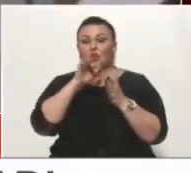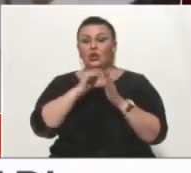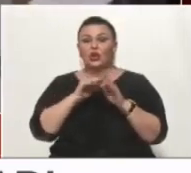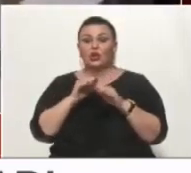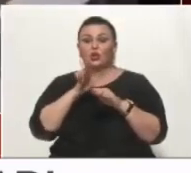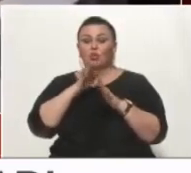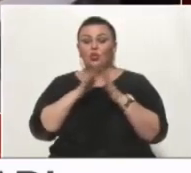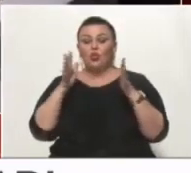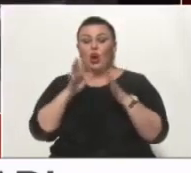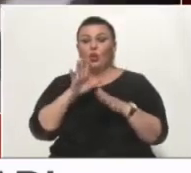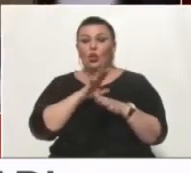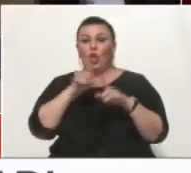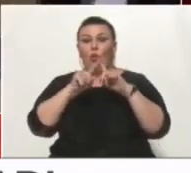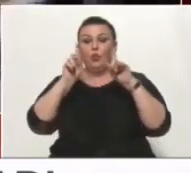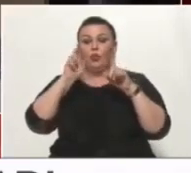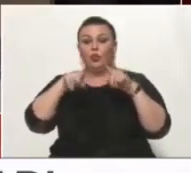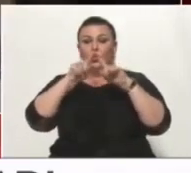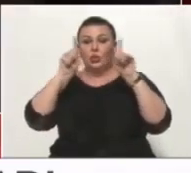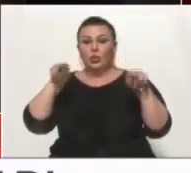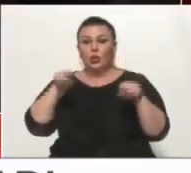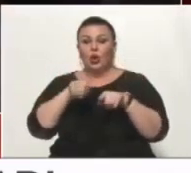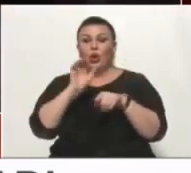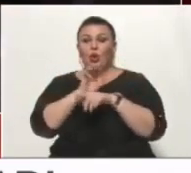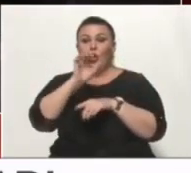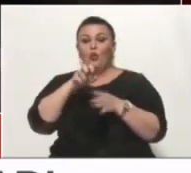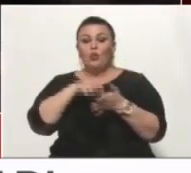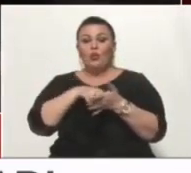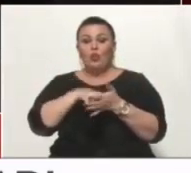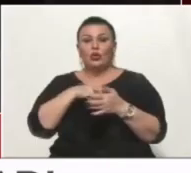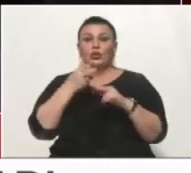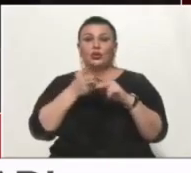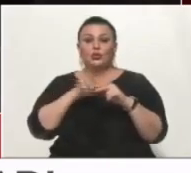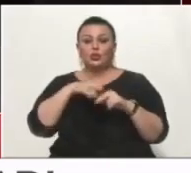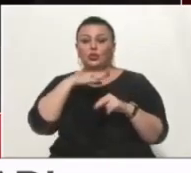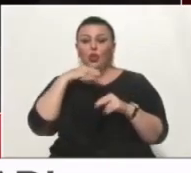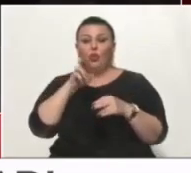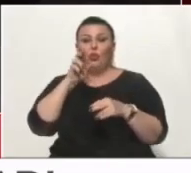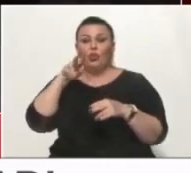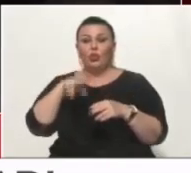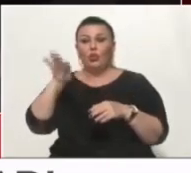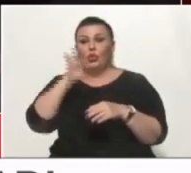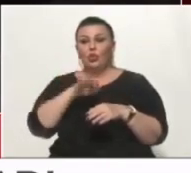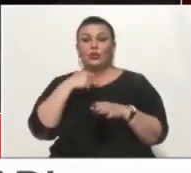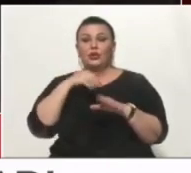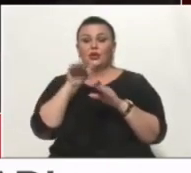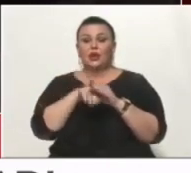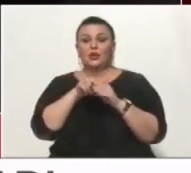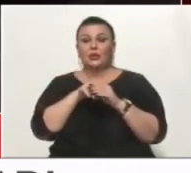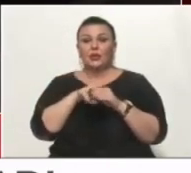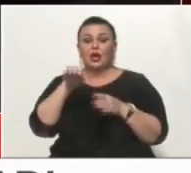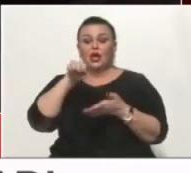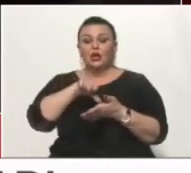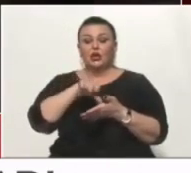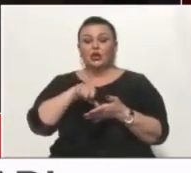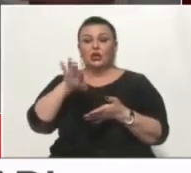olan insanlar bülletenləri poçt vasitəsilə göndərdilər və bir çox bülletendə həmin səs vermədə